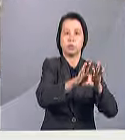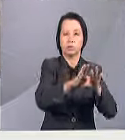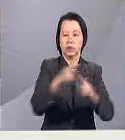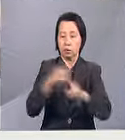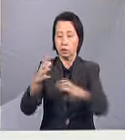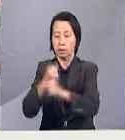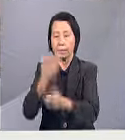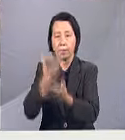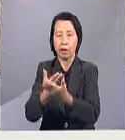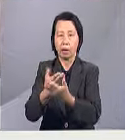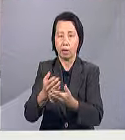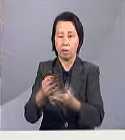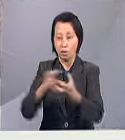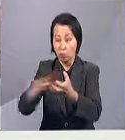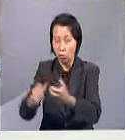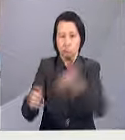mendapat kebaikan.